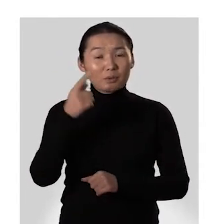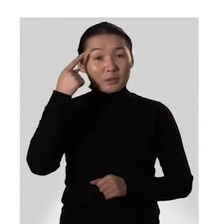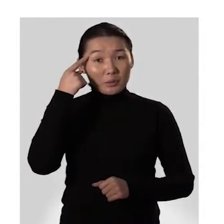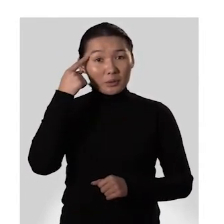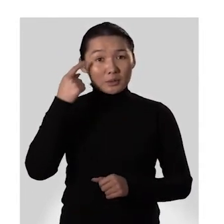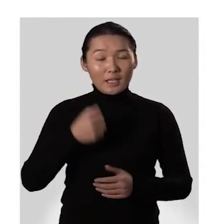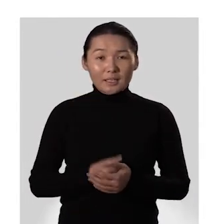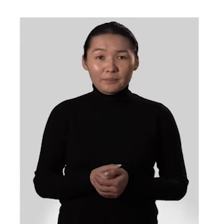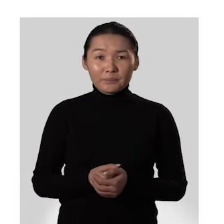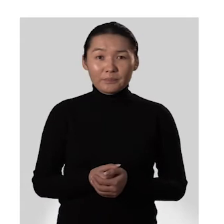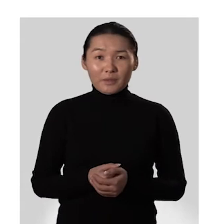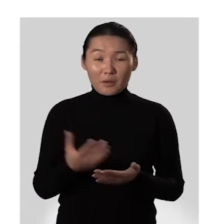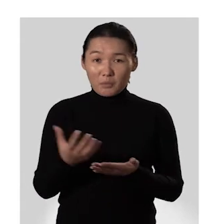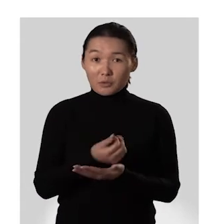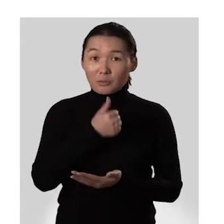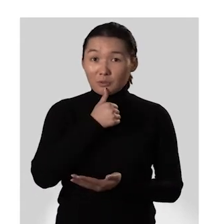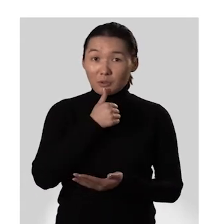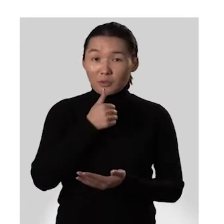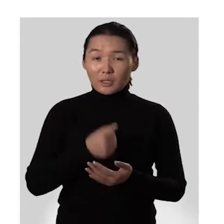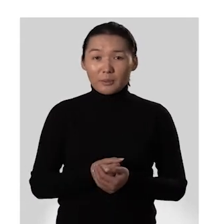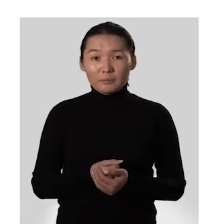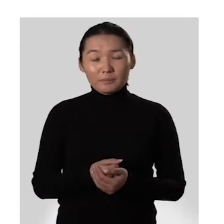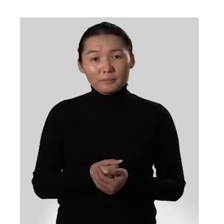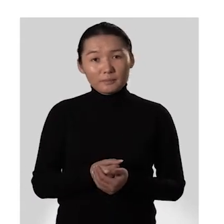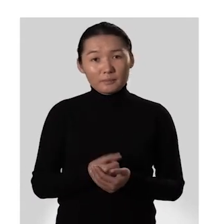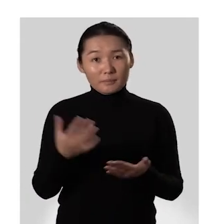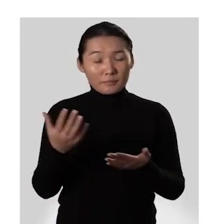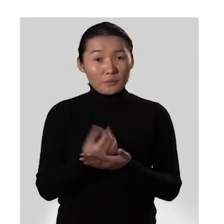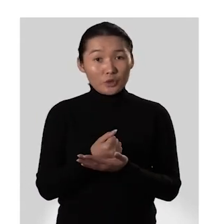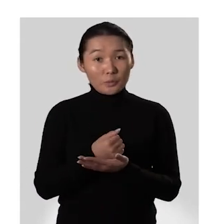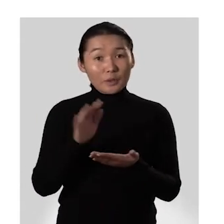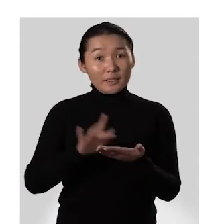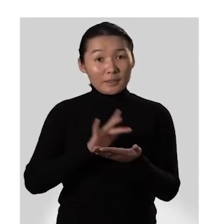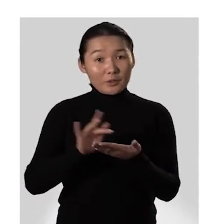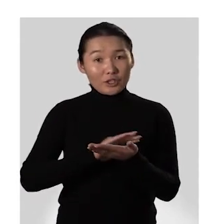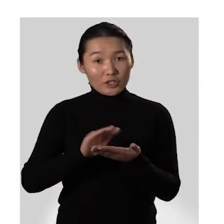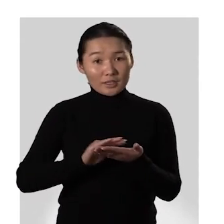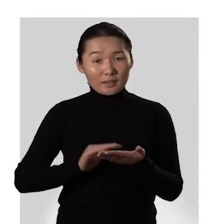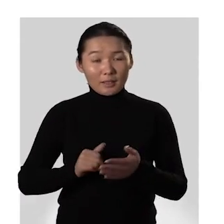ойлойсуңар? Божомолдогула. Божомолуңарды дептерге жазгыла.